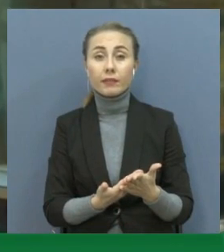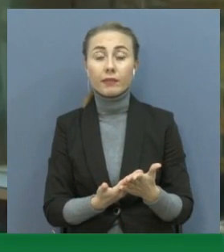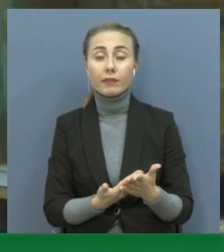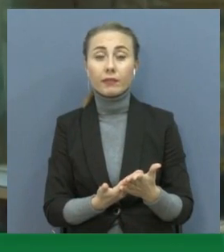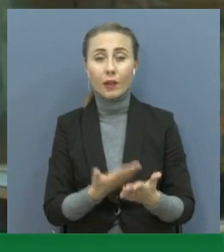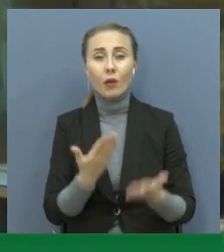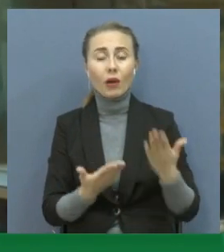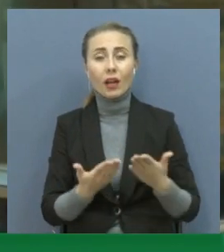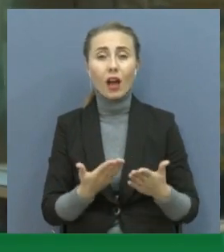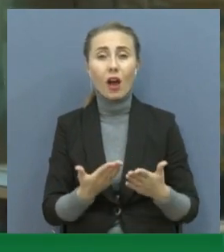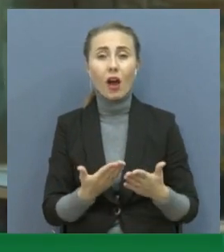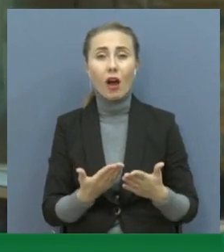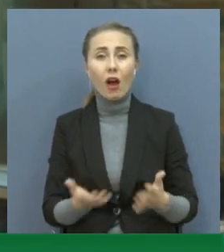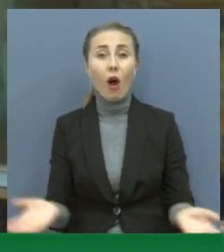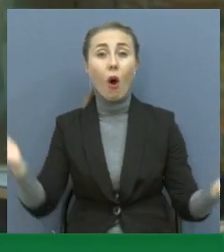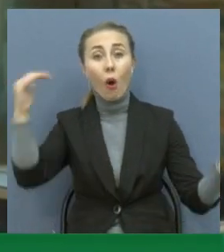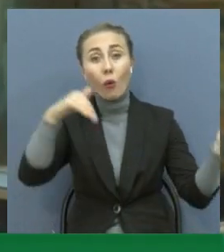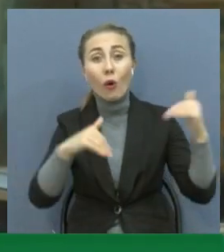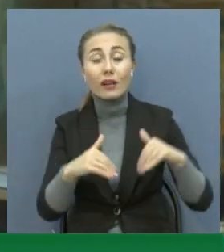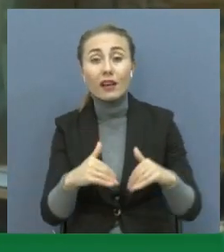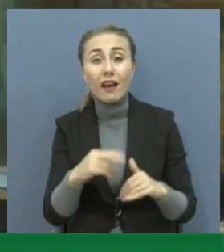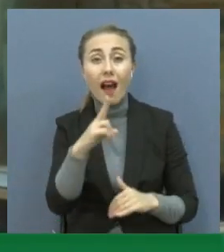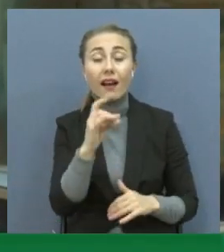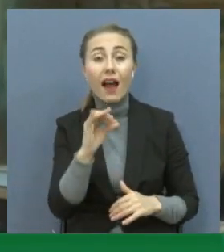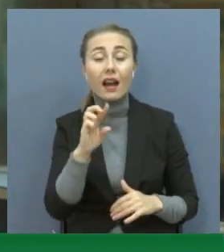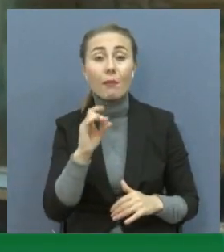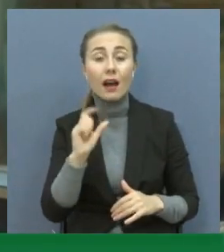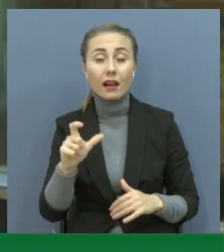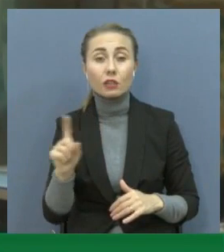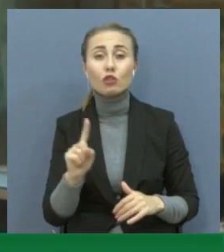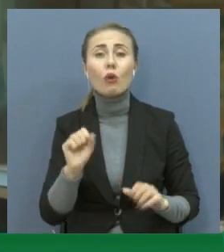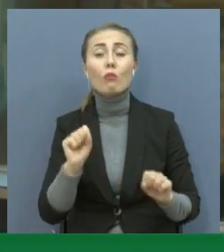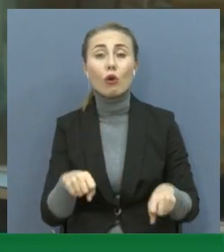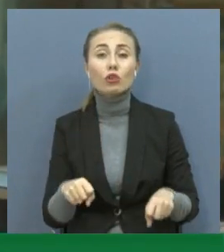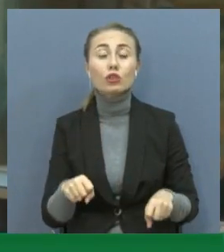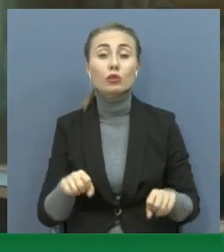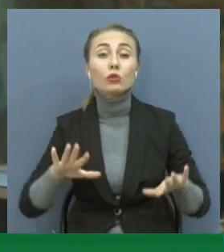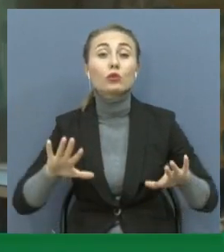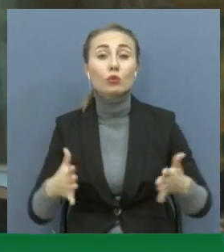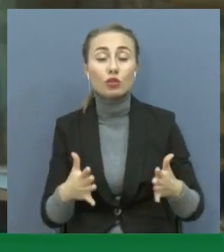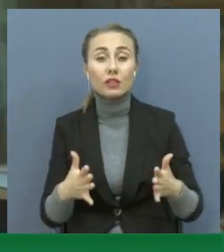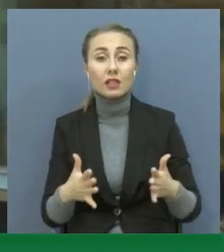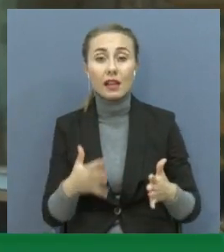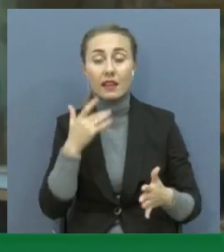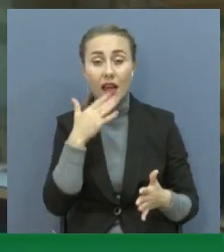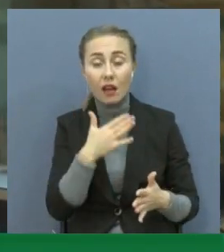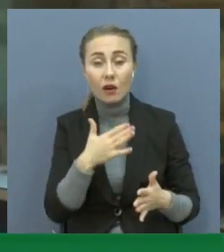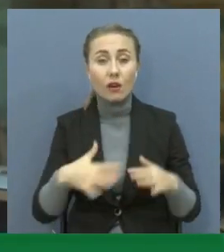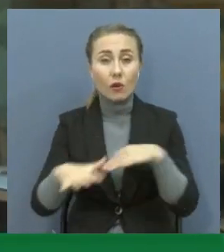бы гордого Карабаха, что может случиться с народными